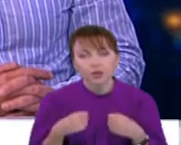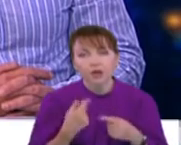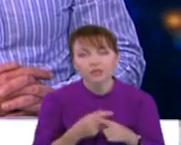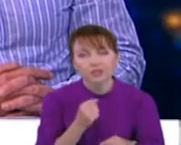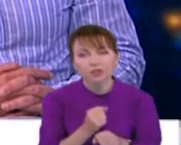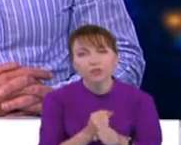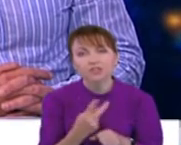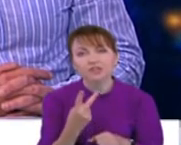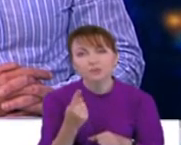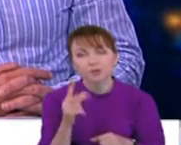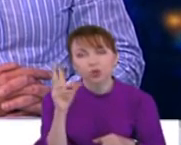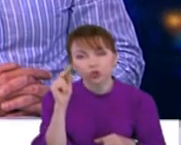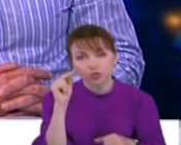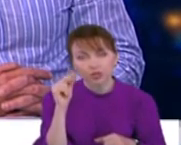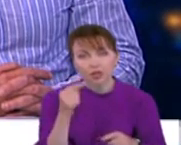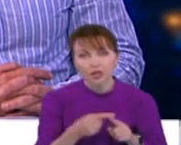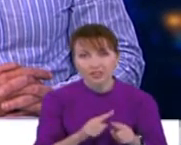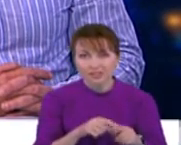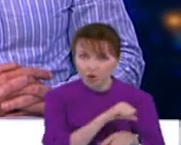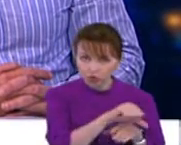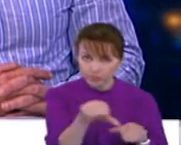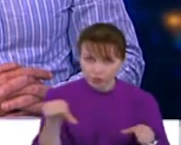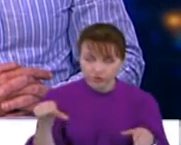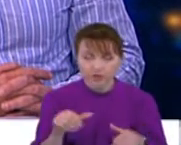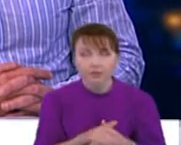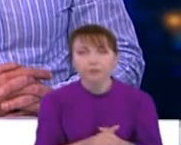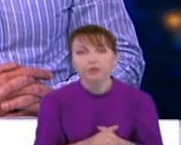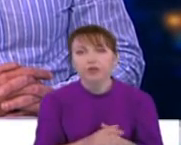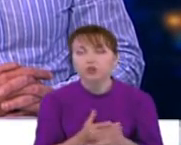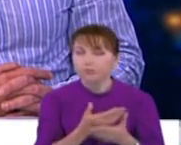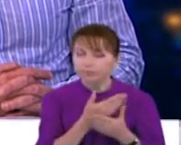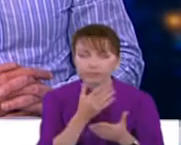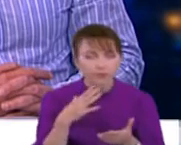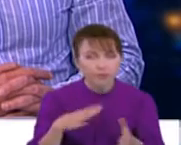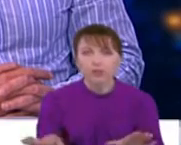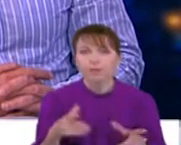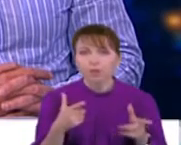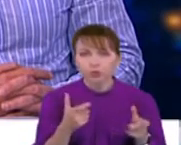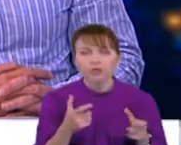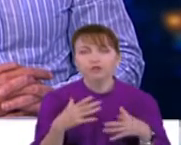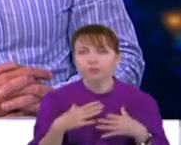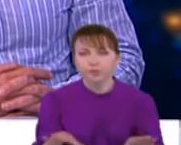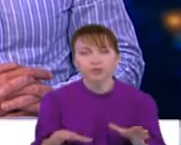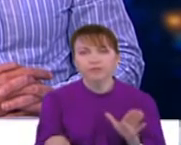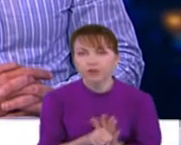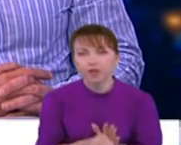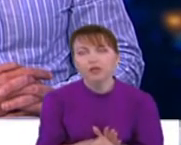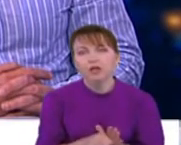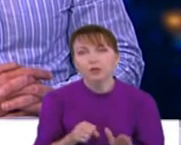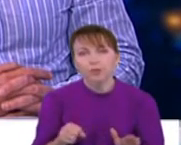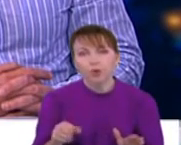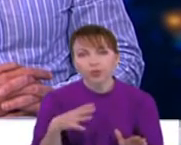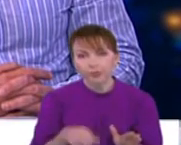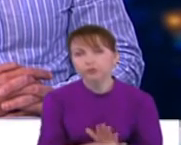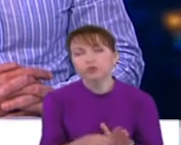з 21 числа. Це мається на увазі розмежування? І немає пострілів, немає втрат, іде